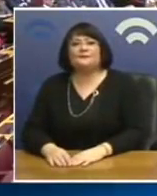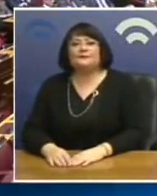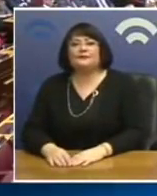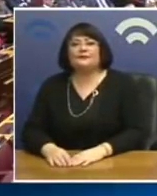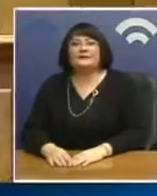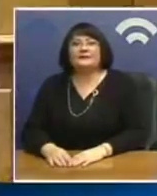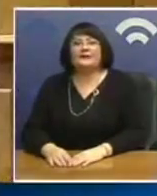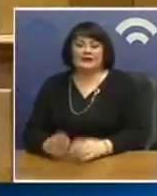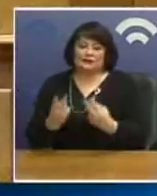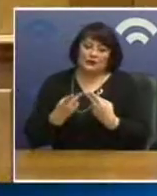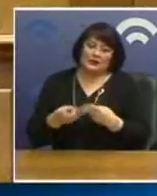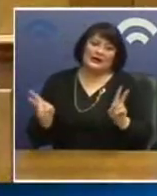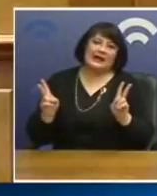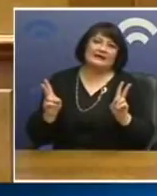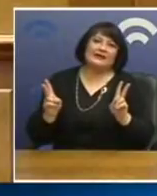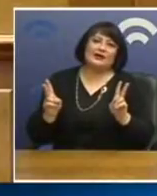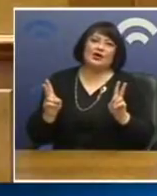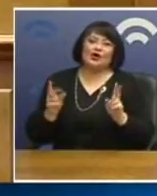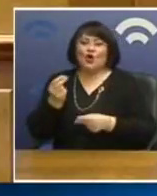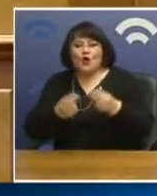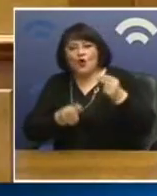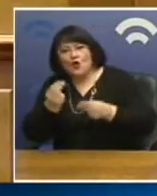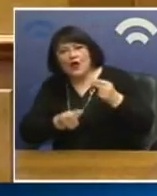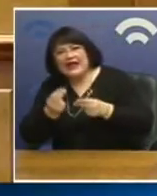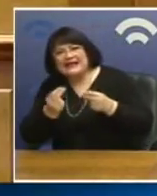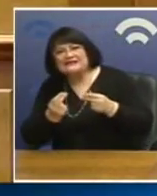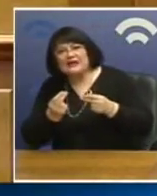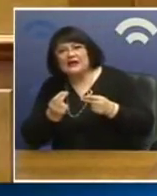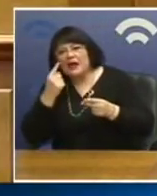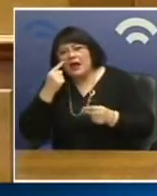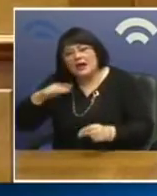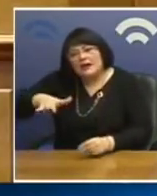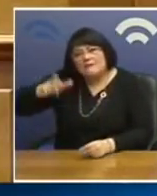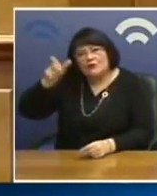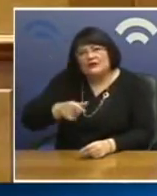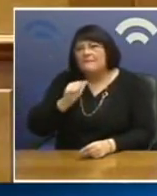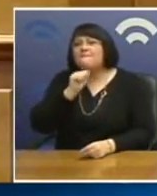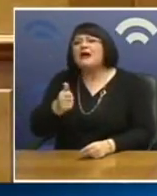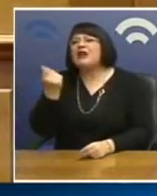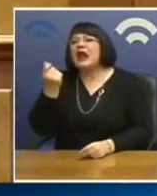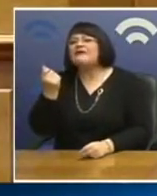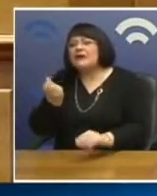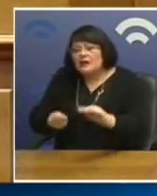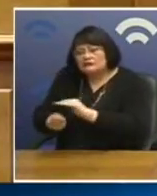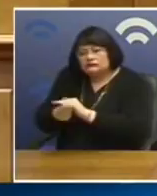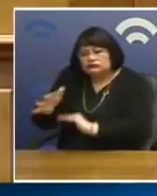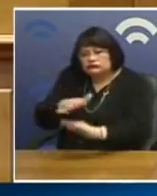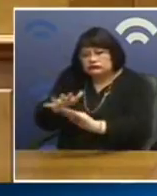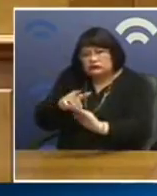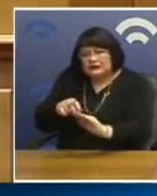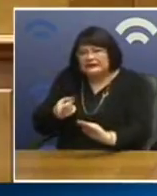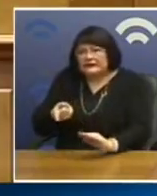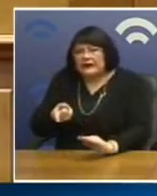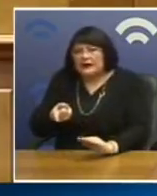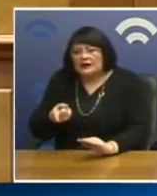αποδέσμευση λογαριασμών υπόπτων κατηγορούμενων για ξέπλυμα χρήματος. Εδώ κανονικά